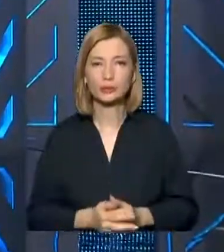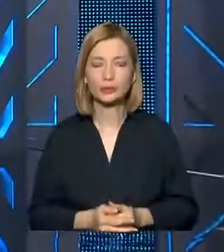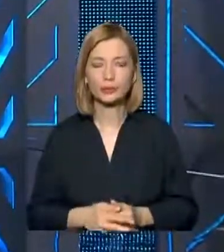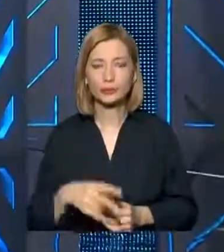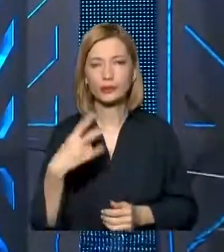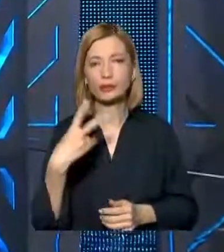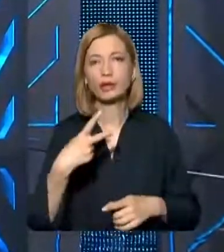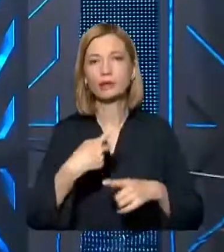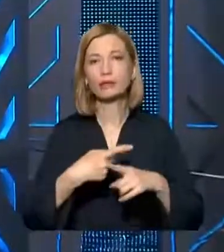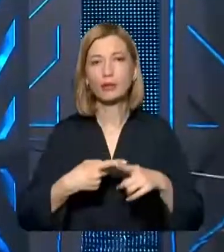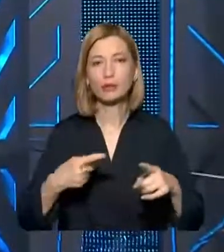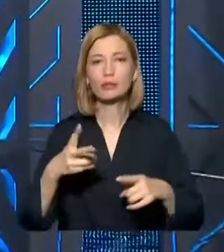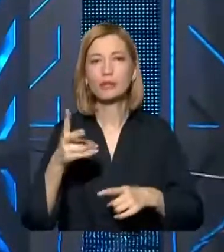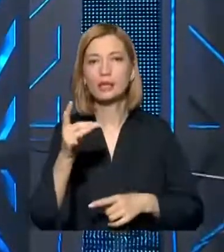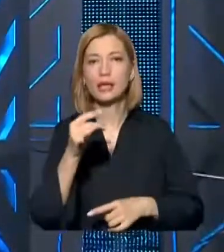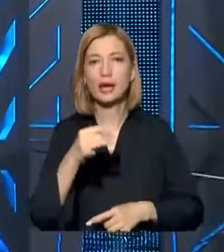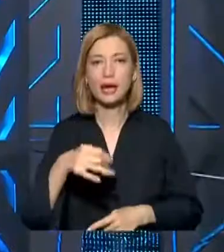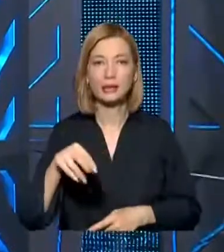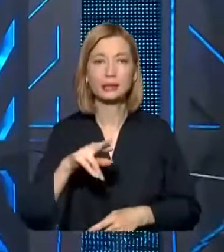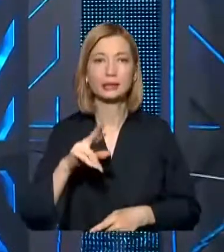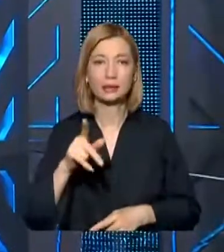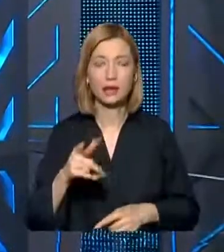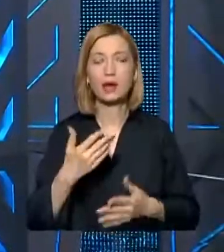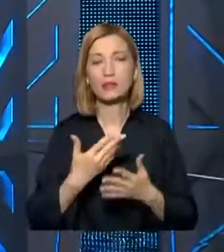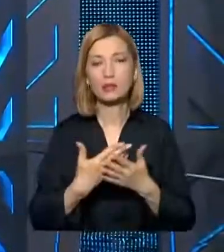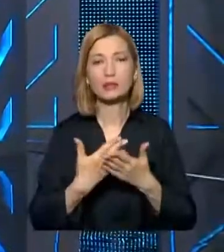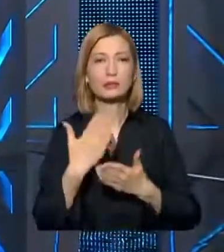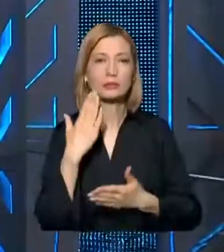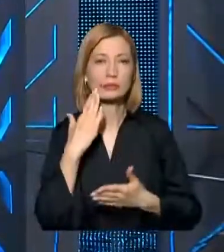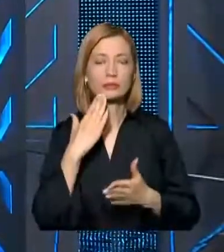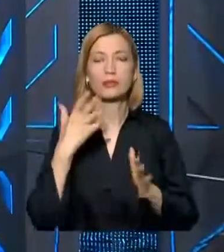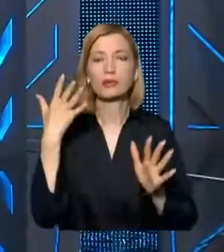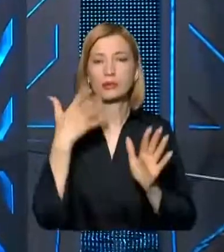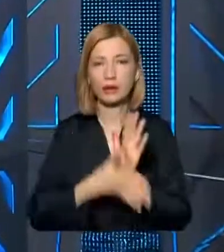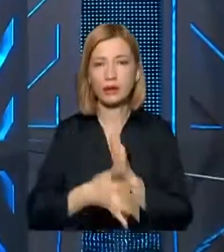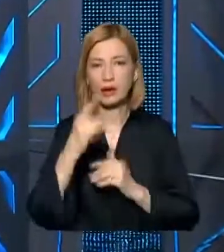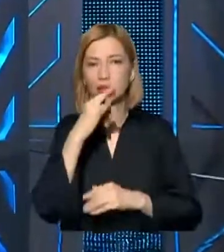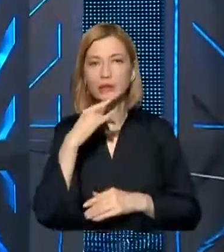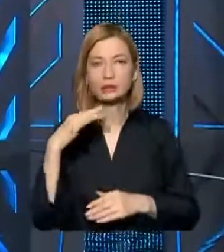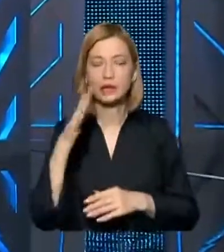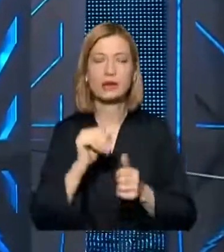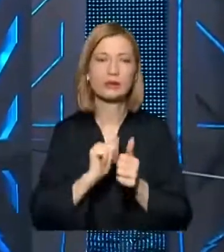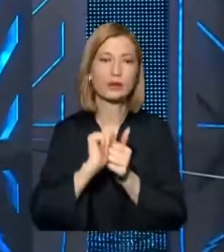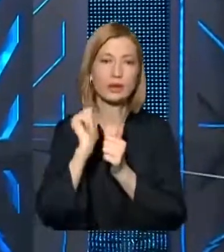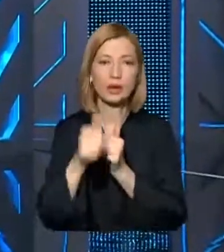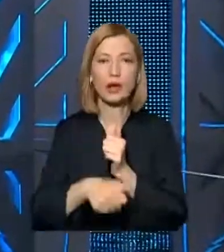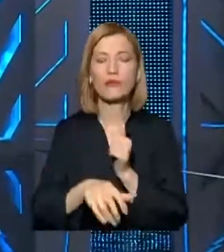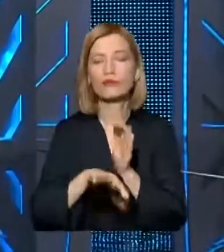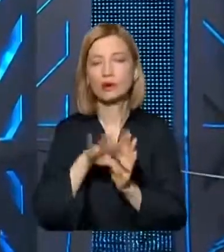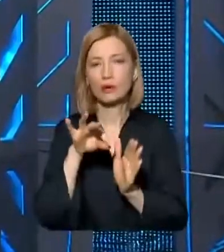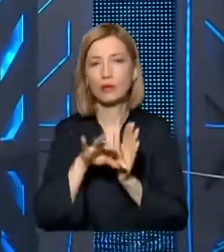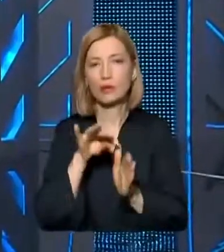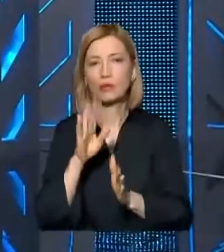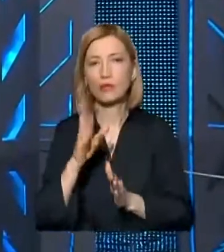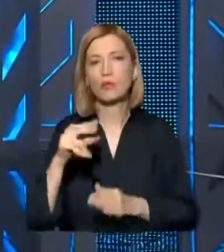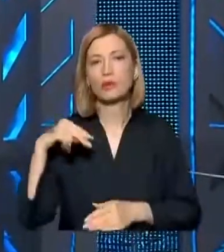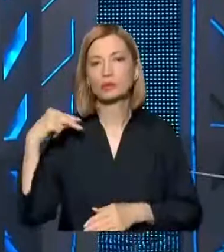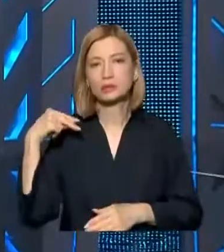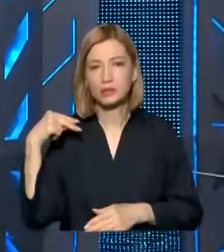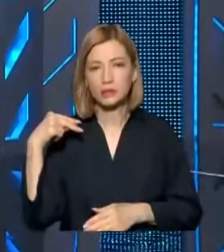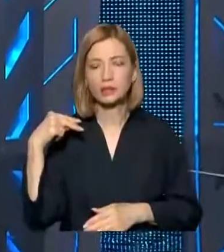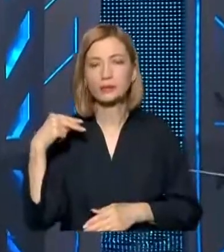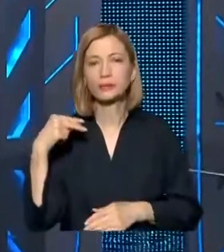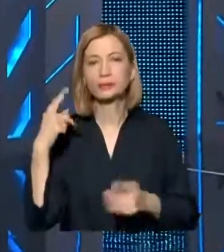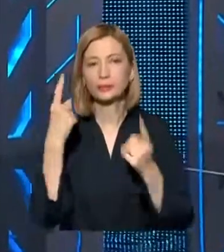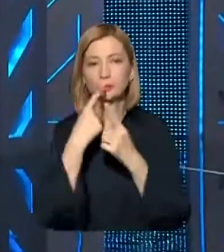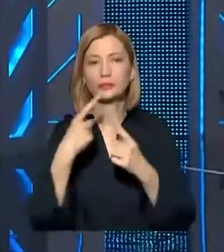20,5 миллиардов тенге. Примерно столько планируют потратить в Казахстане на внеочередные выборы президента.